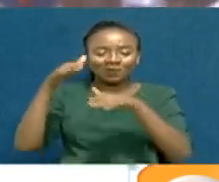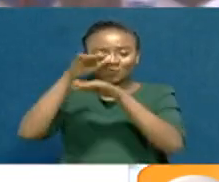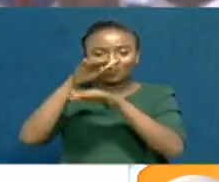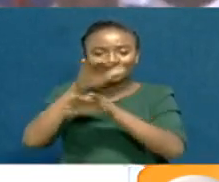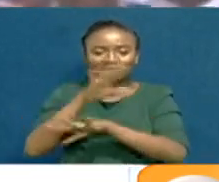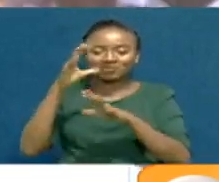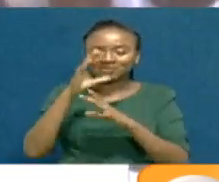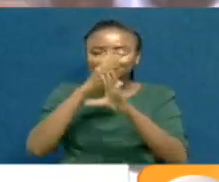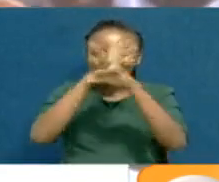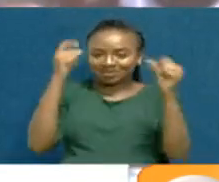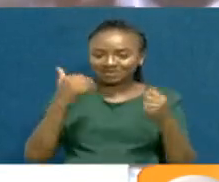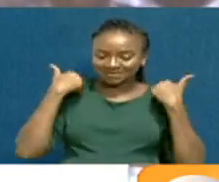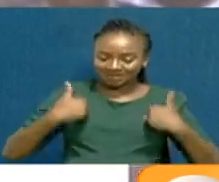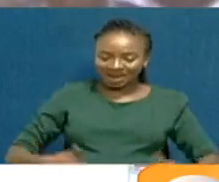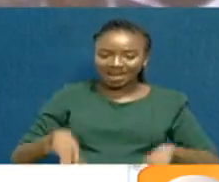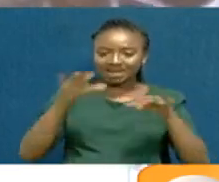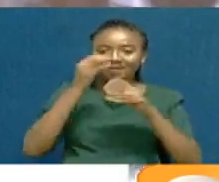Karua